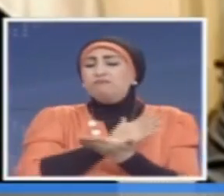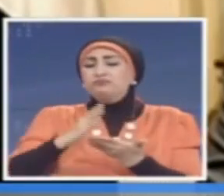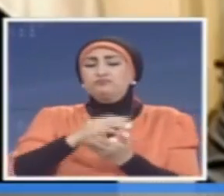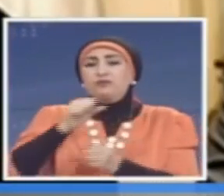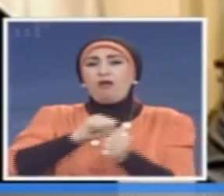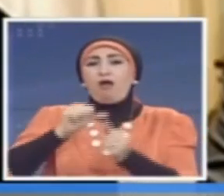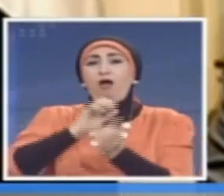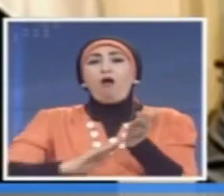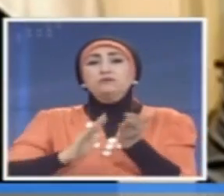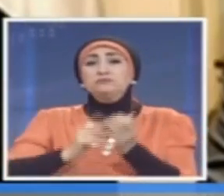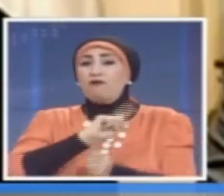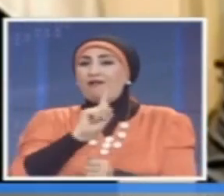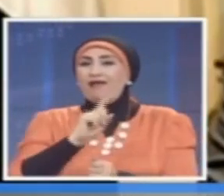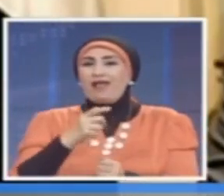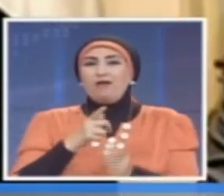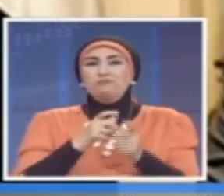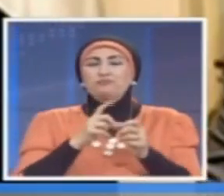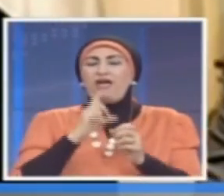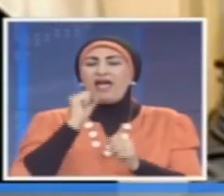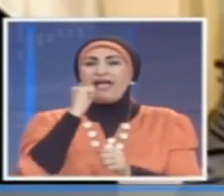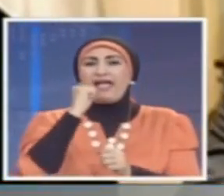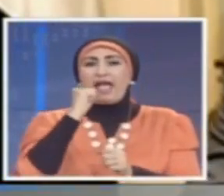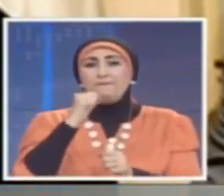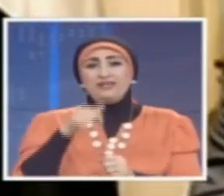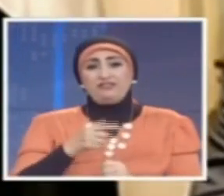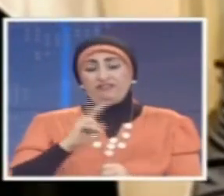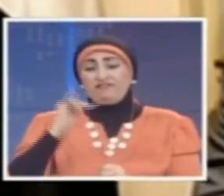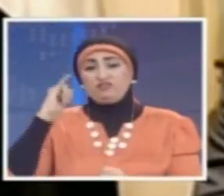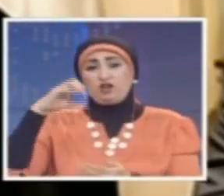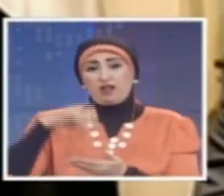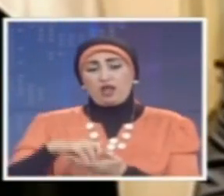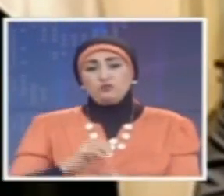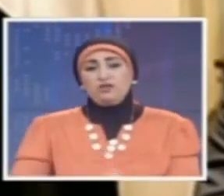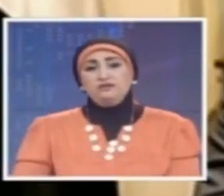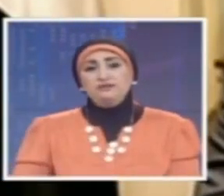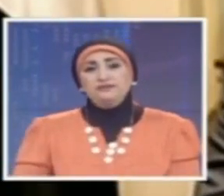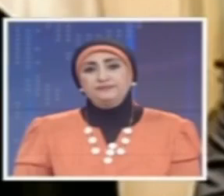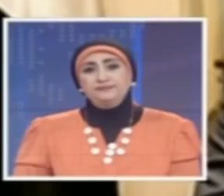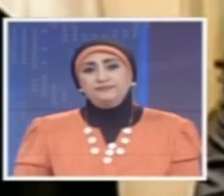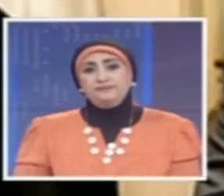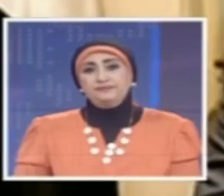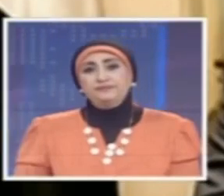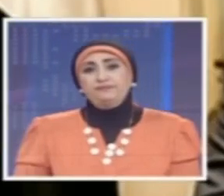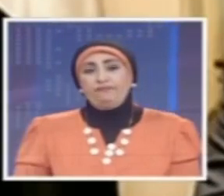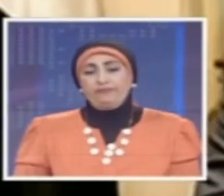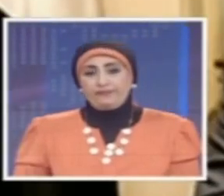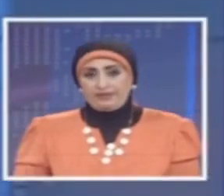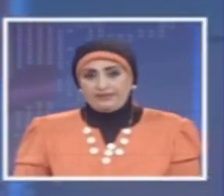الأسلحة النووية وأسلحة الدمار الشامل الأخرى في الشرق الأوسط.